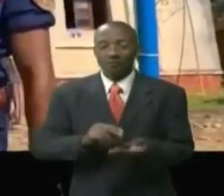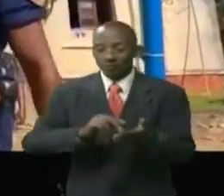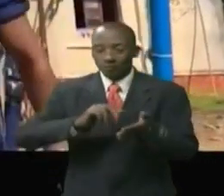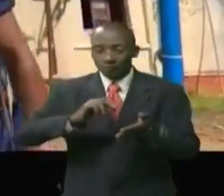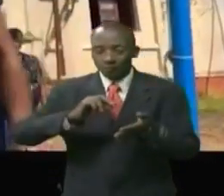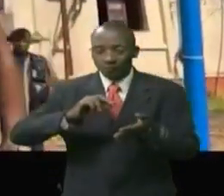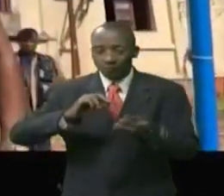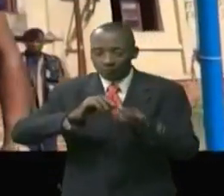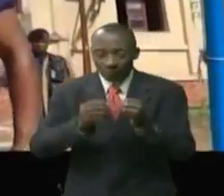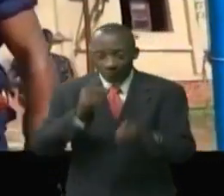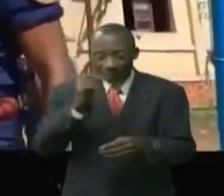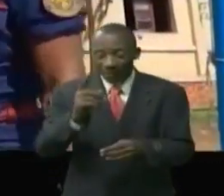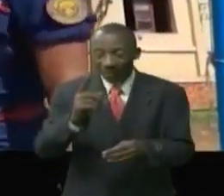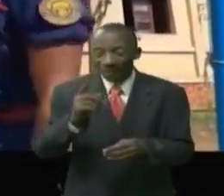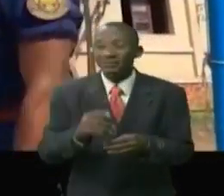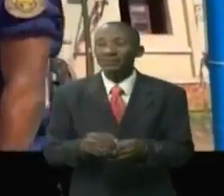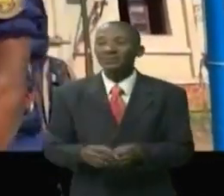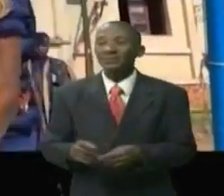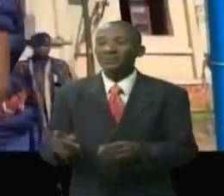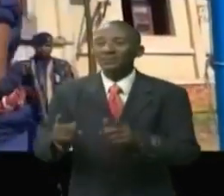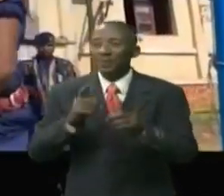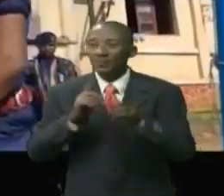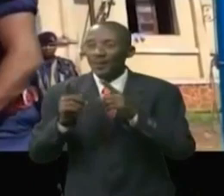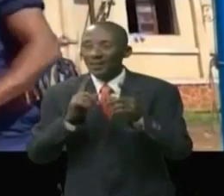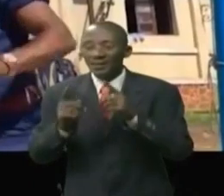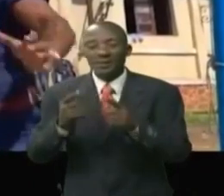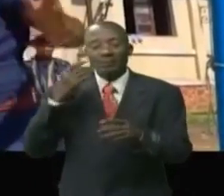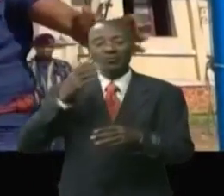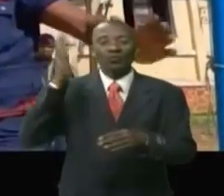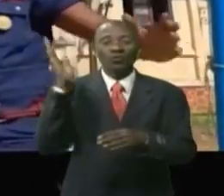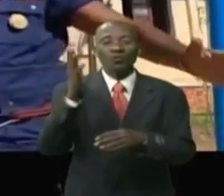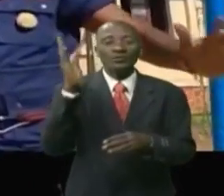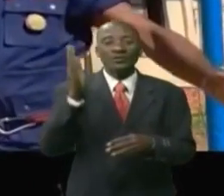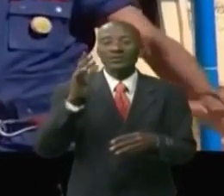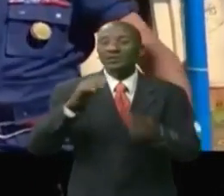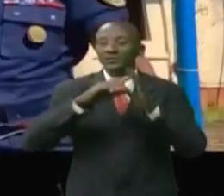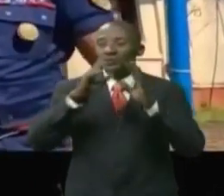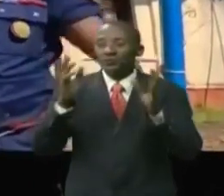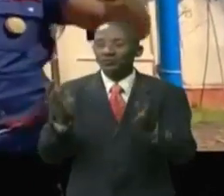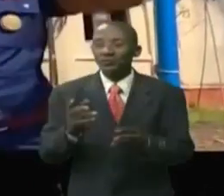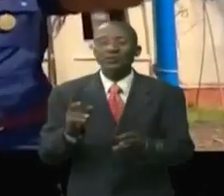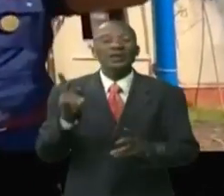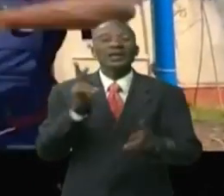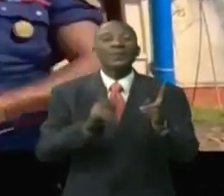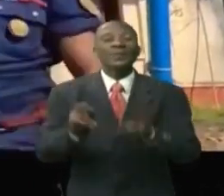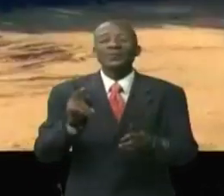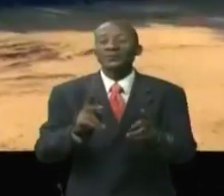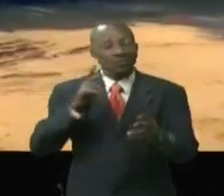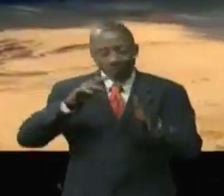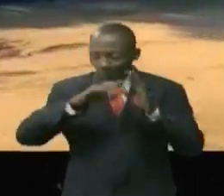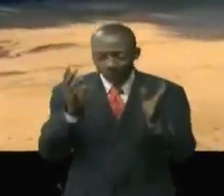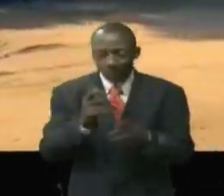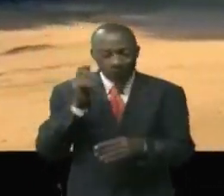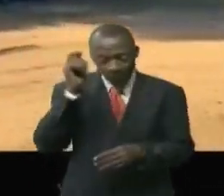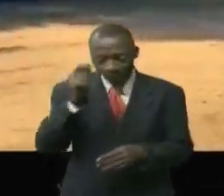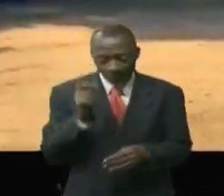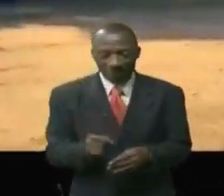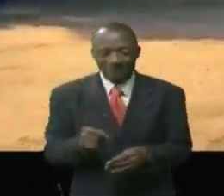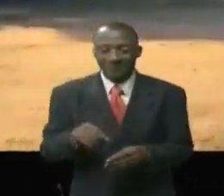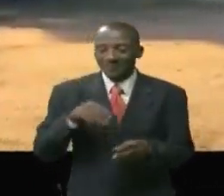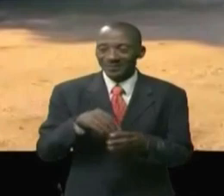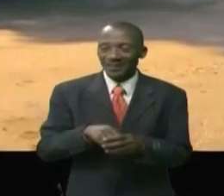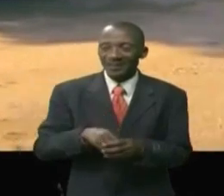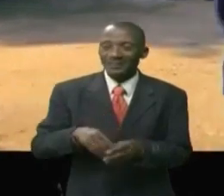au policier le commissaire divisionnaire Elvis Palanga a demandé le respect des consignes et institution de